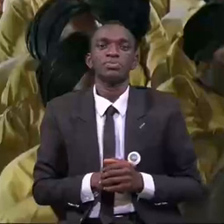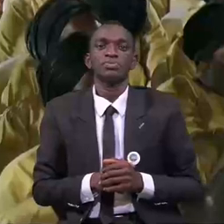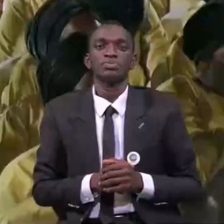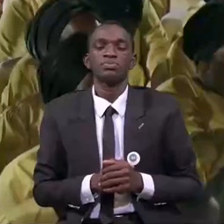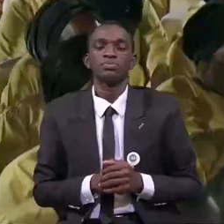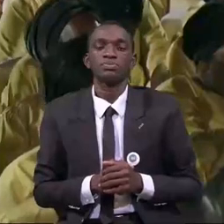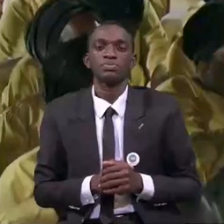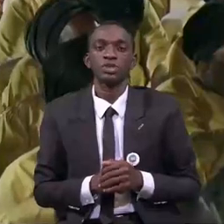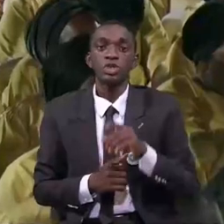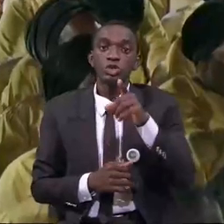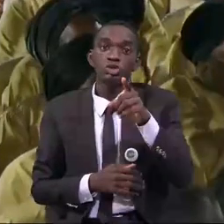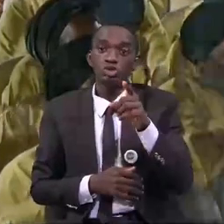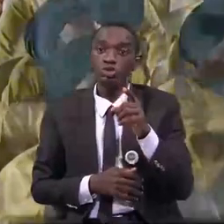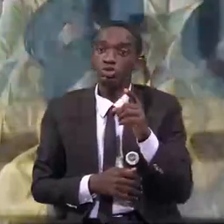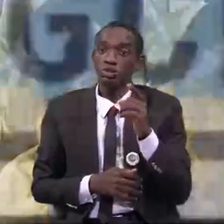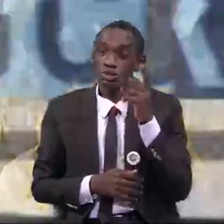touche